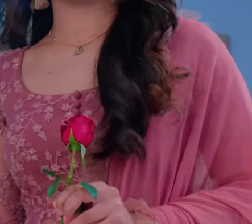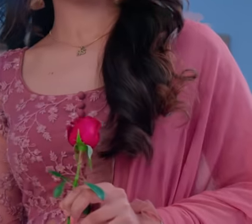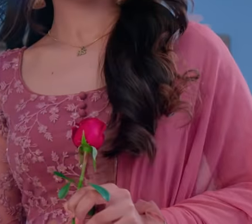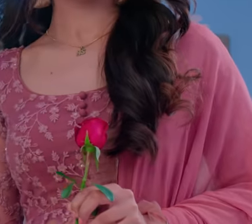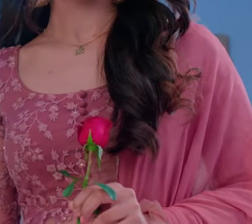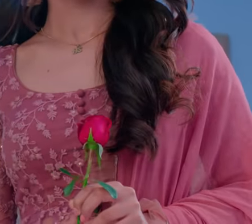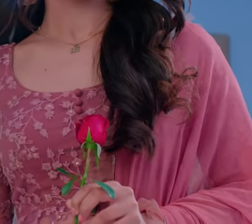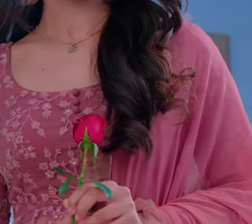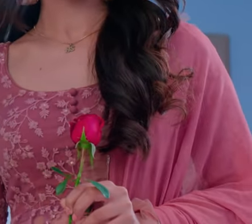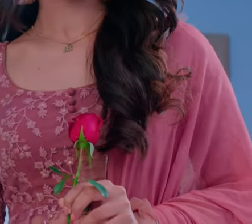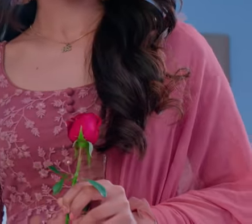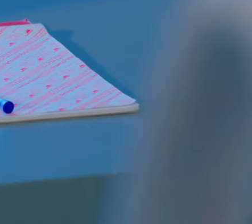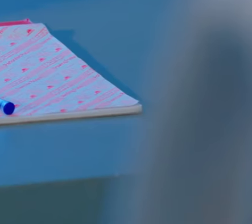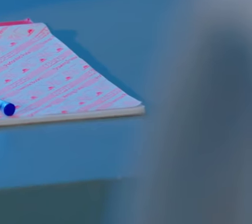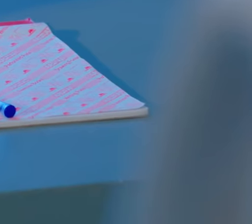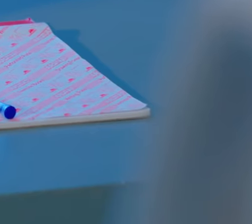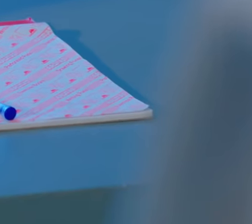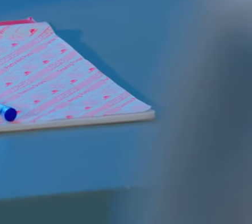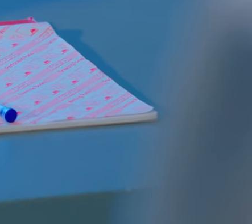तू ही मेरी दुआ,